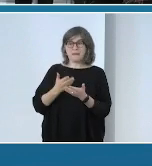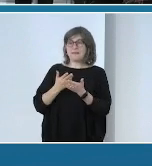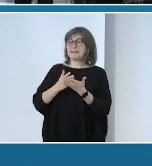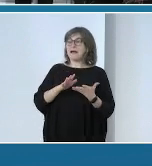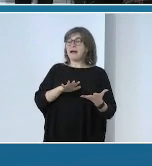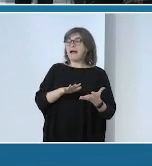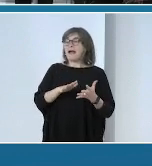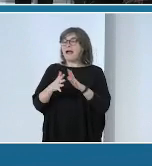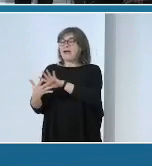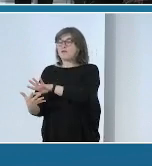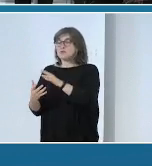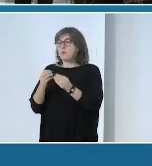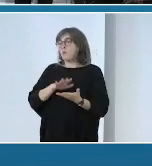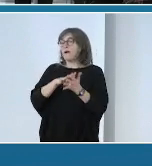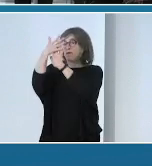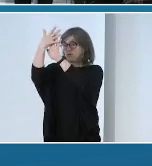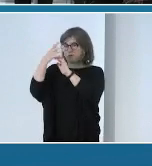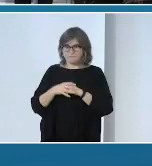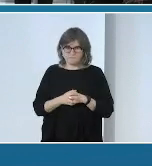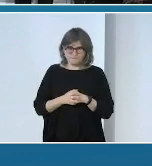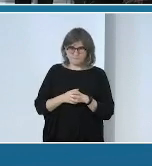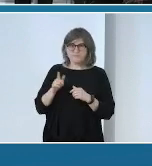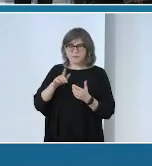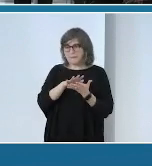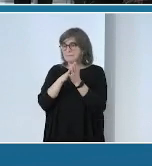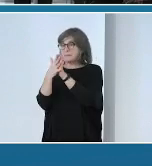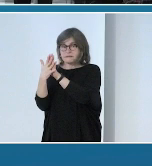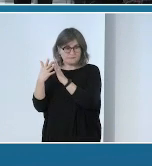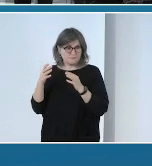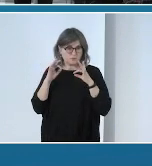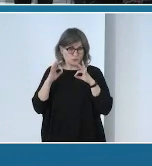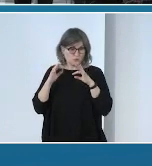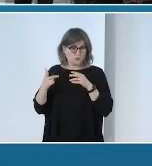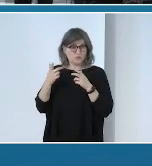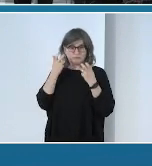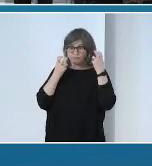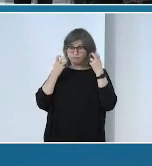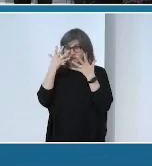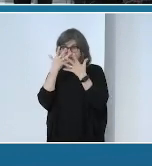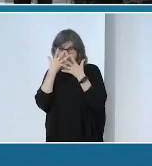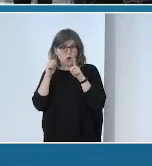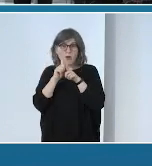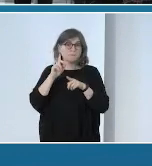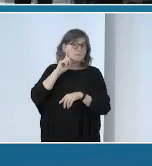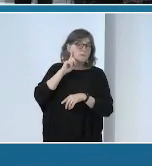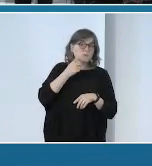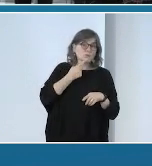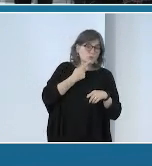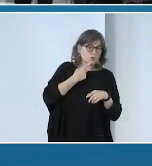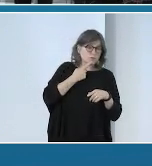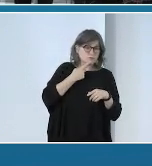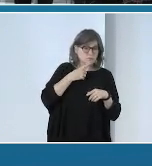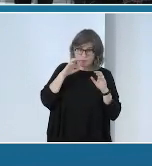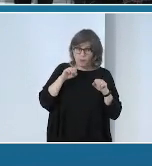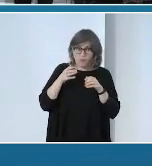évolutivité du trouble vestibulaire, comme l'évolutivité au niveau de la surdité, qu'on retrouve